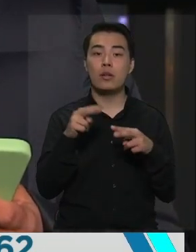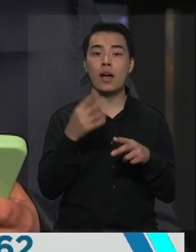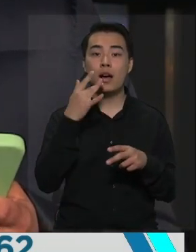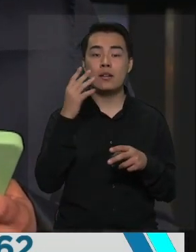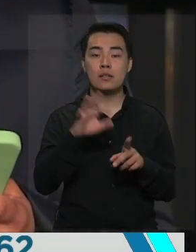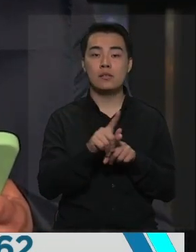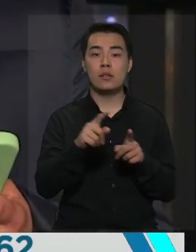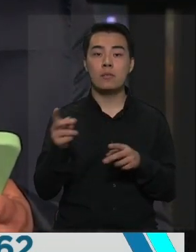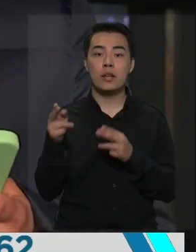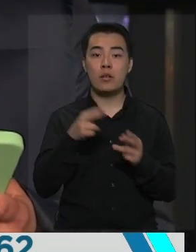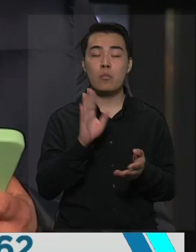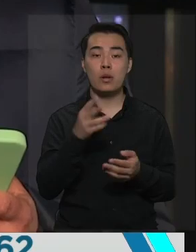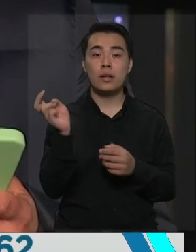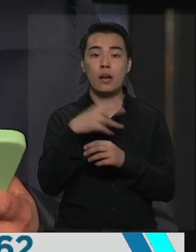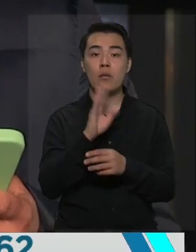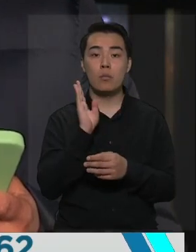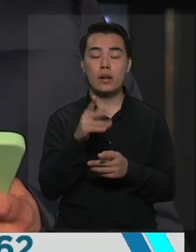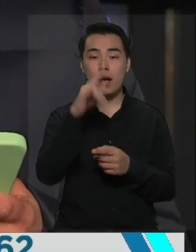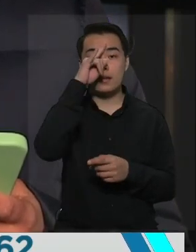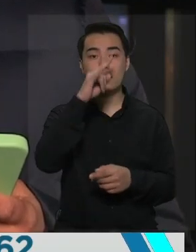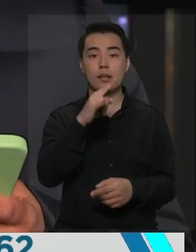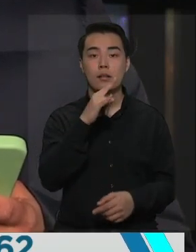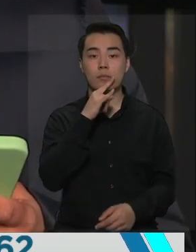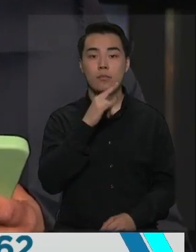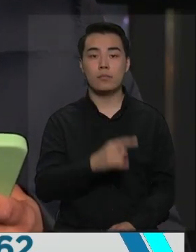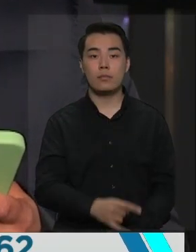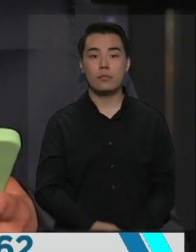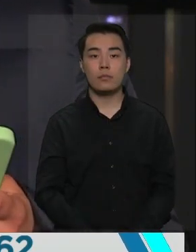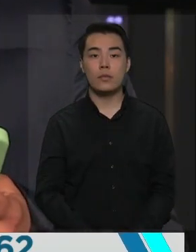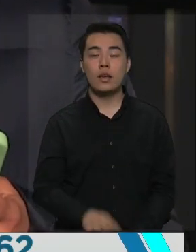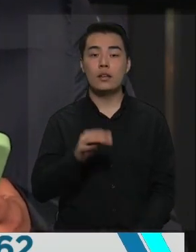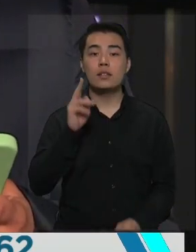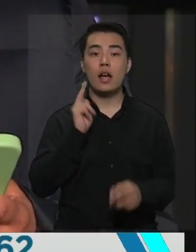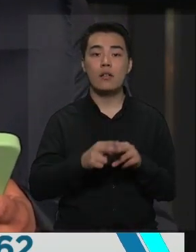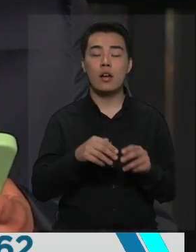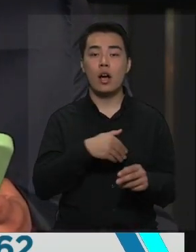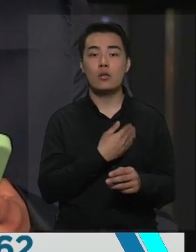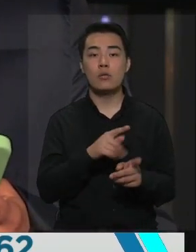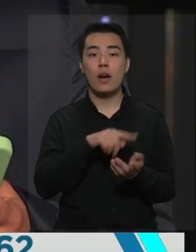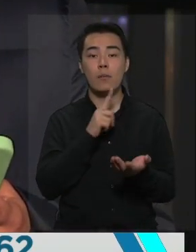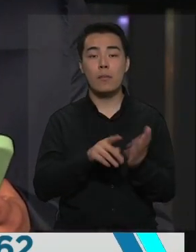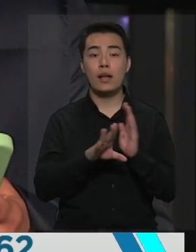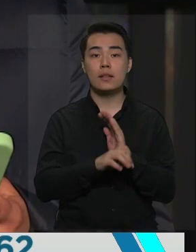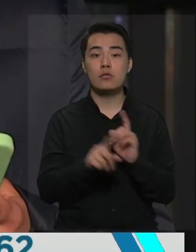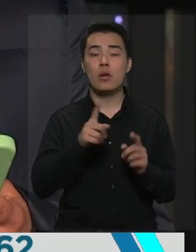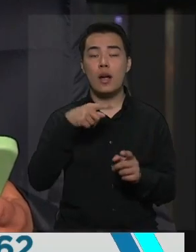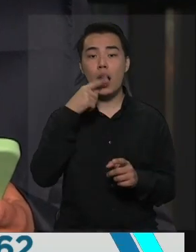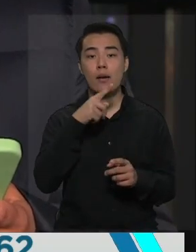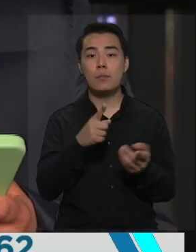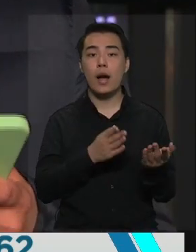от обсе приедут на выборы в Казахстане и в завершении подскажите что же говорят